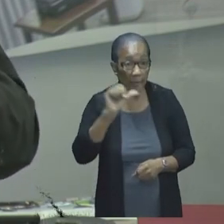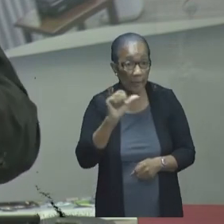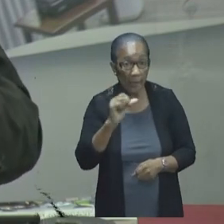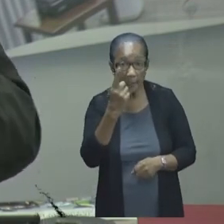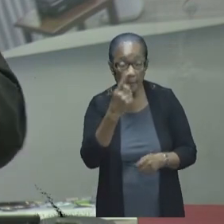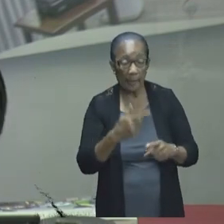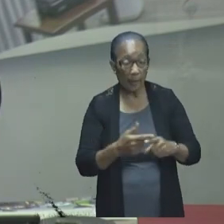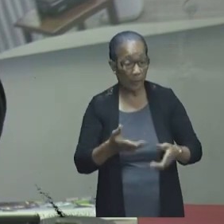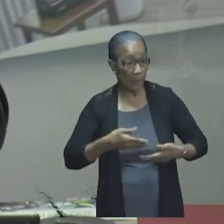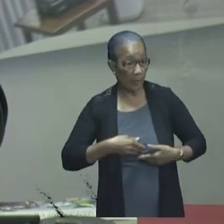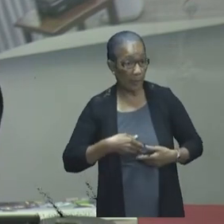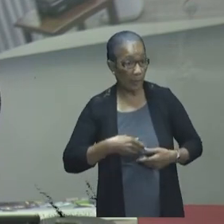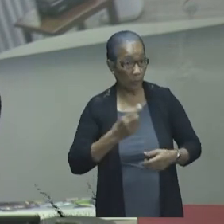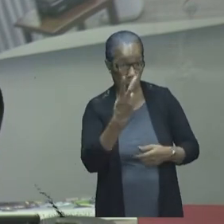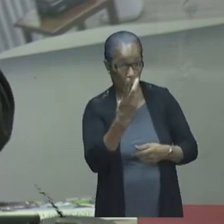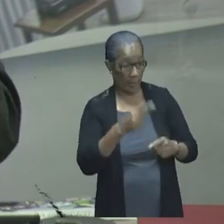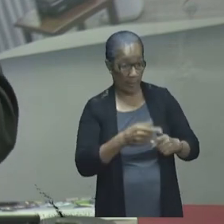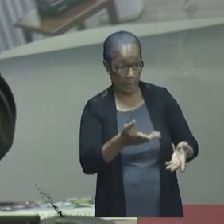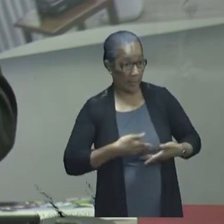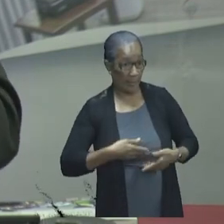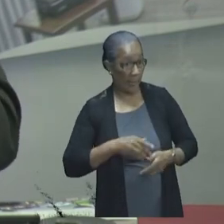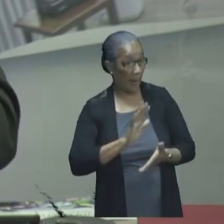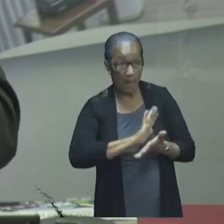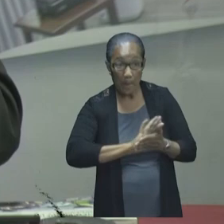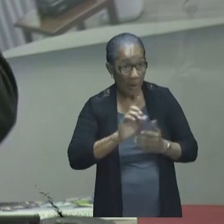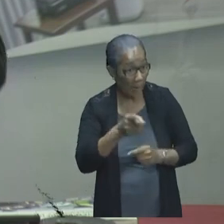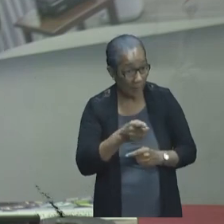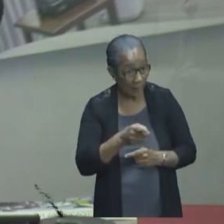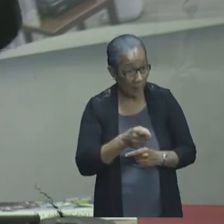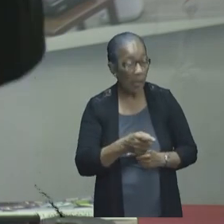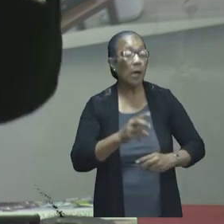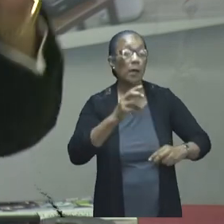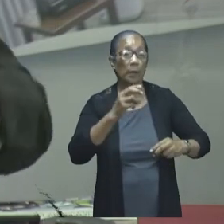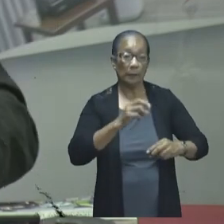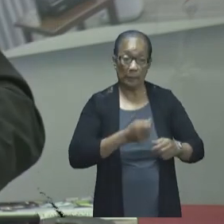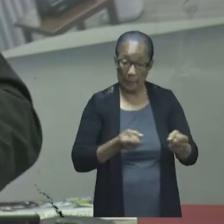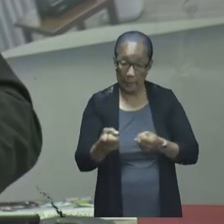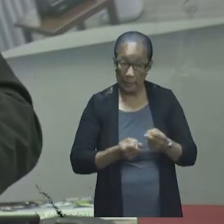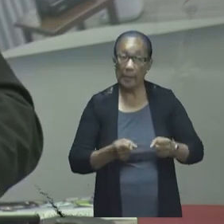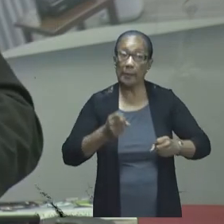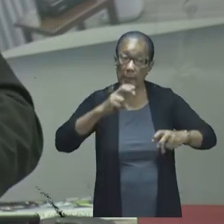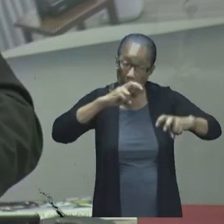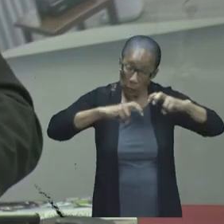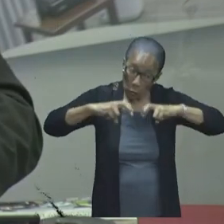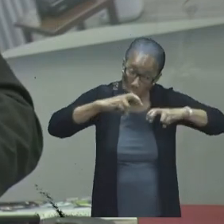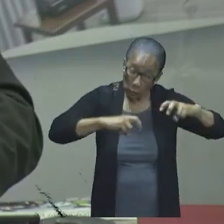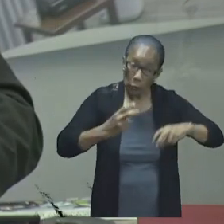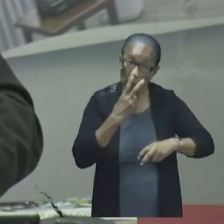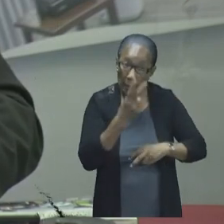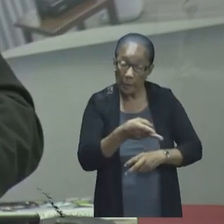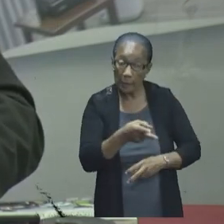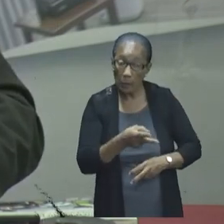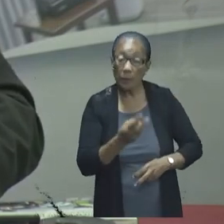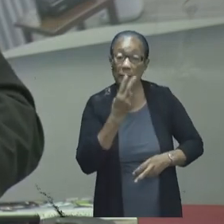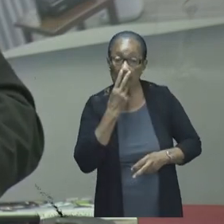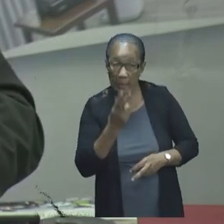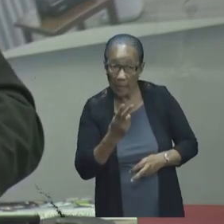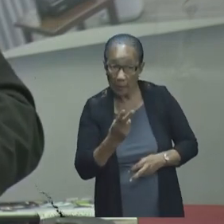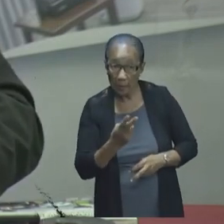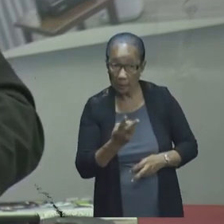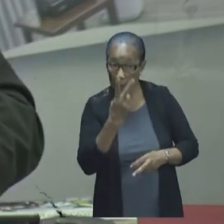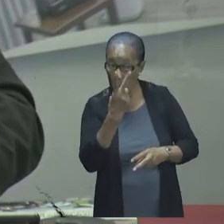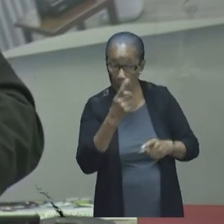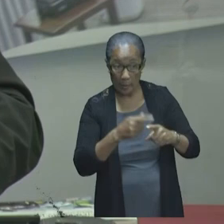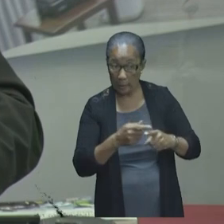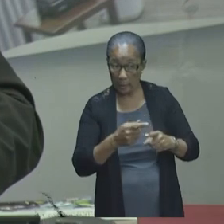we niet goed kunnen geven die daadwerkelijk in aanmerking moet komen en dat er wat dat is wat de boom en de week er gaat gebeuren en